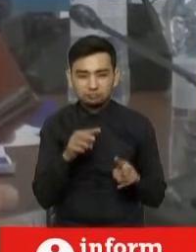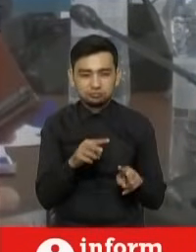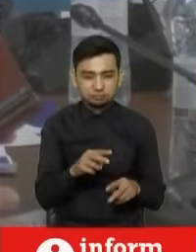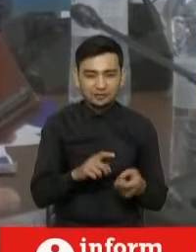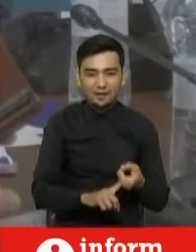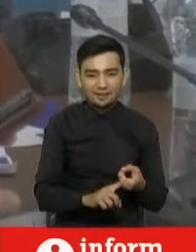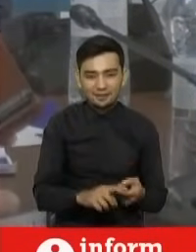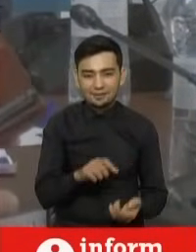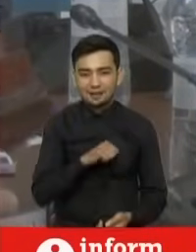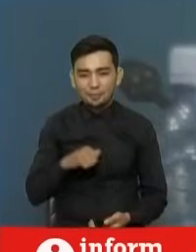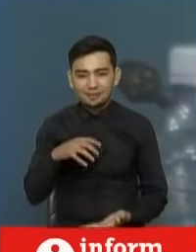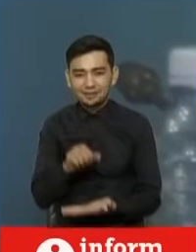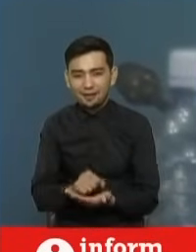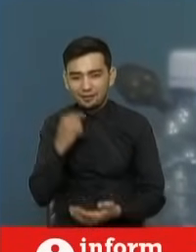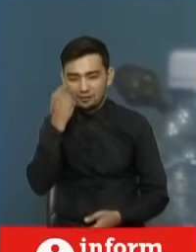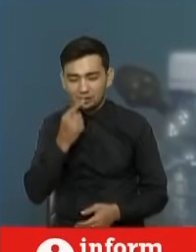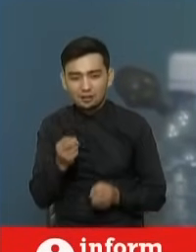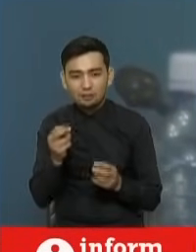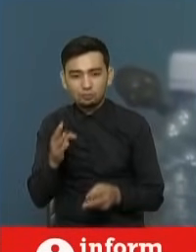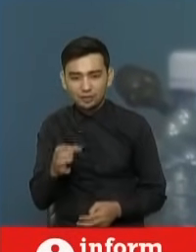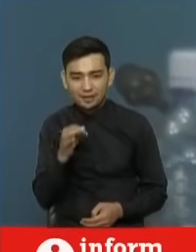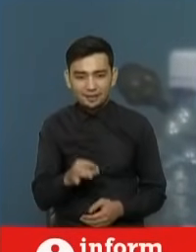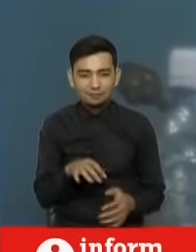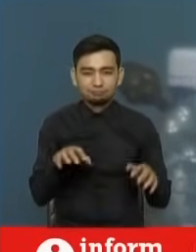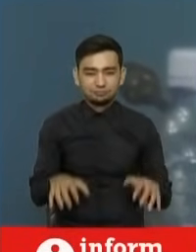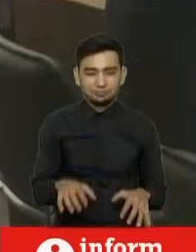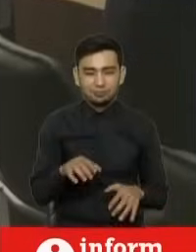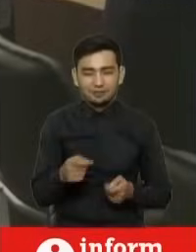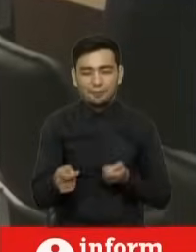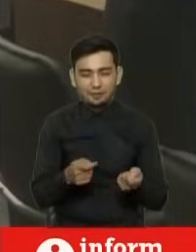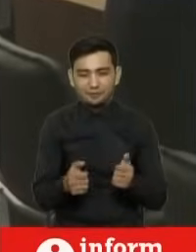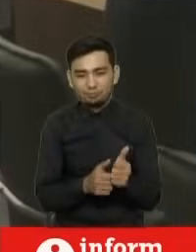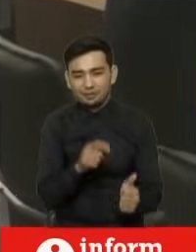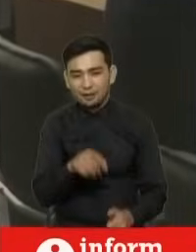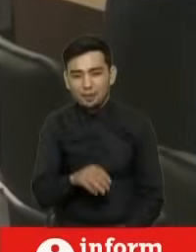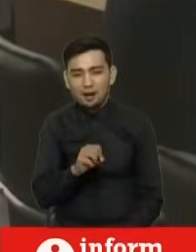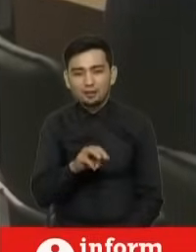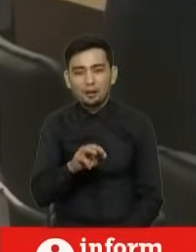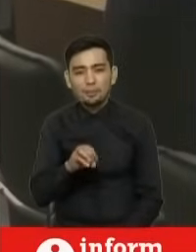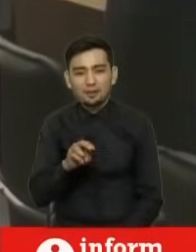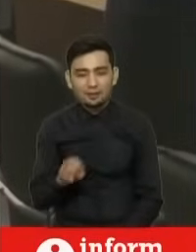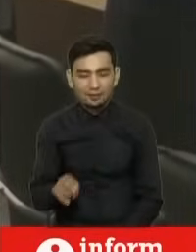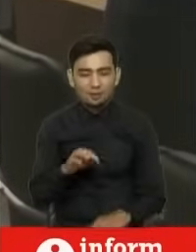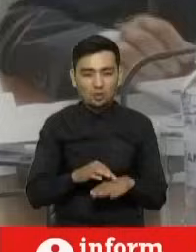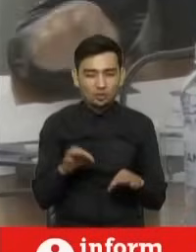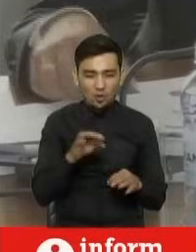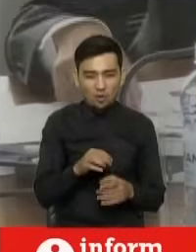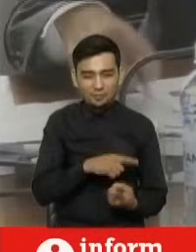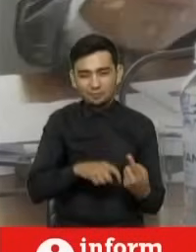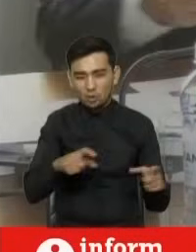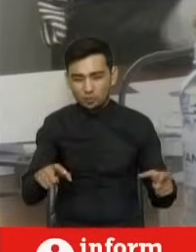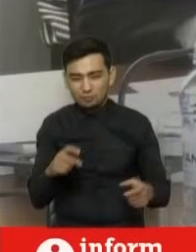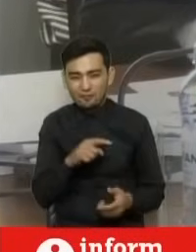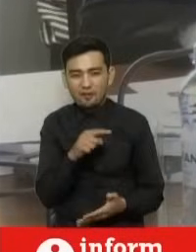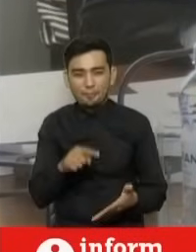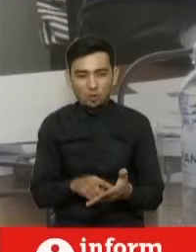касающиеся самозанятых лиц. Кроме того, со слов заместителя председателя правления Нацпалаты Атамекен, крайне болезненно для предпринимателей обстоит